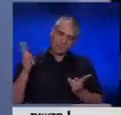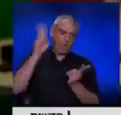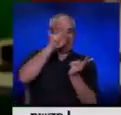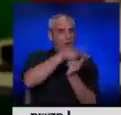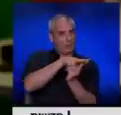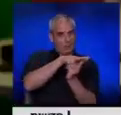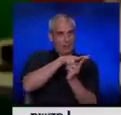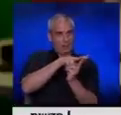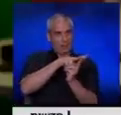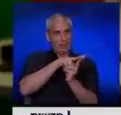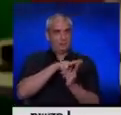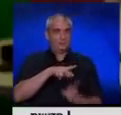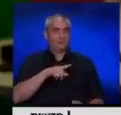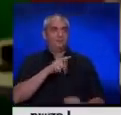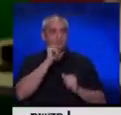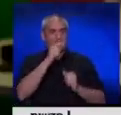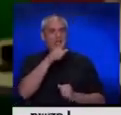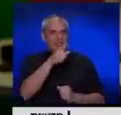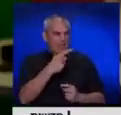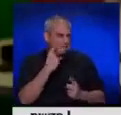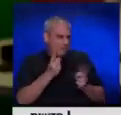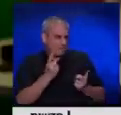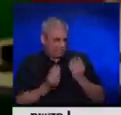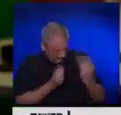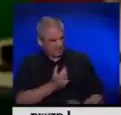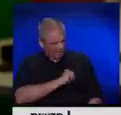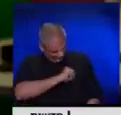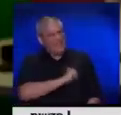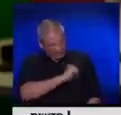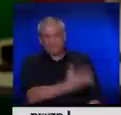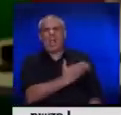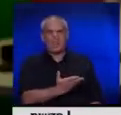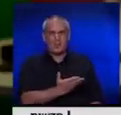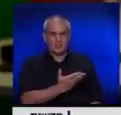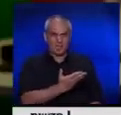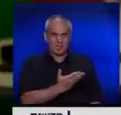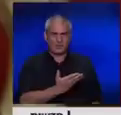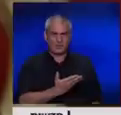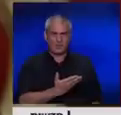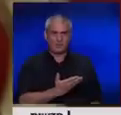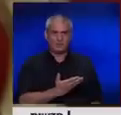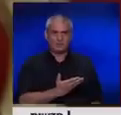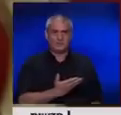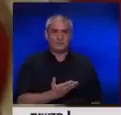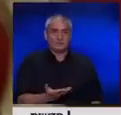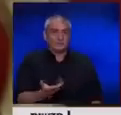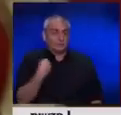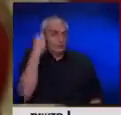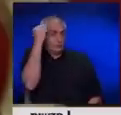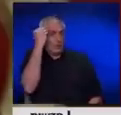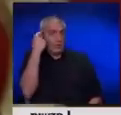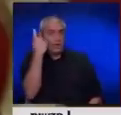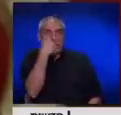עליה, מצק, אתה פתטי, תשכב איתה, תזיין אותה. אני זוכר שהיה לי